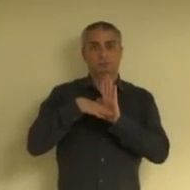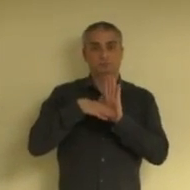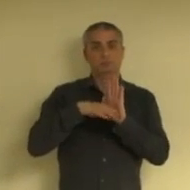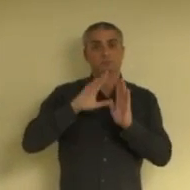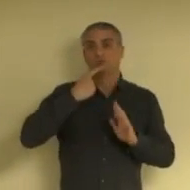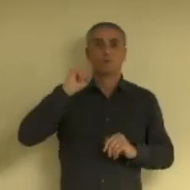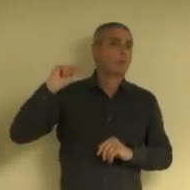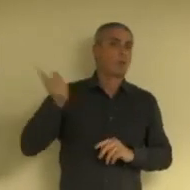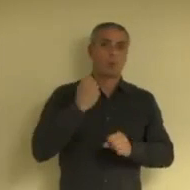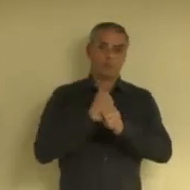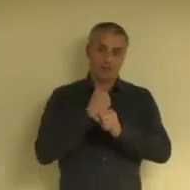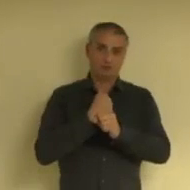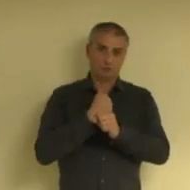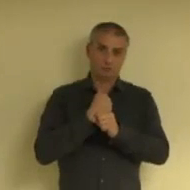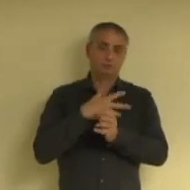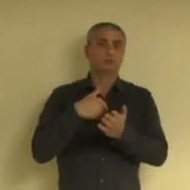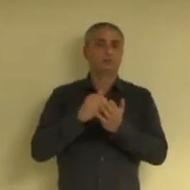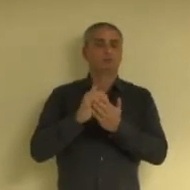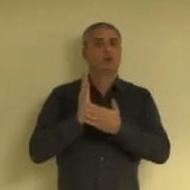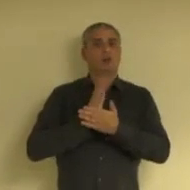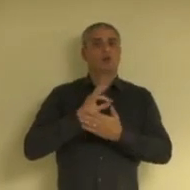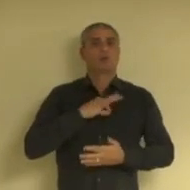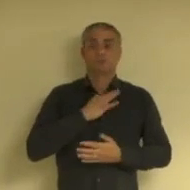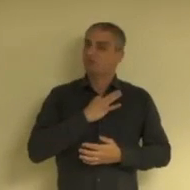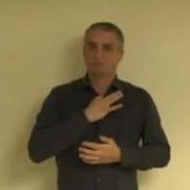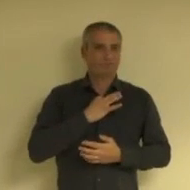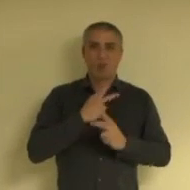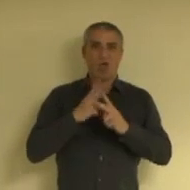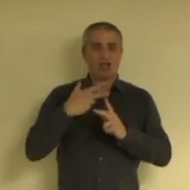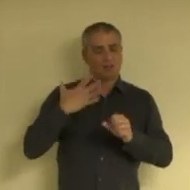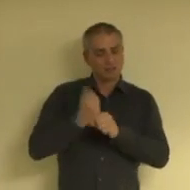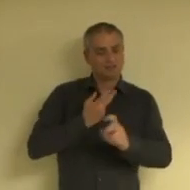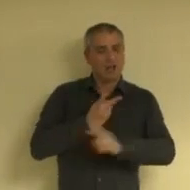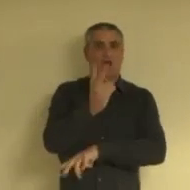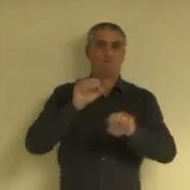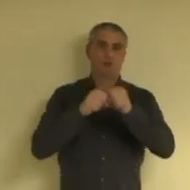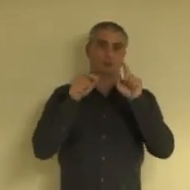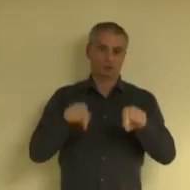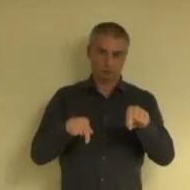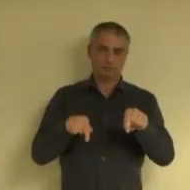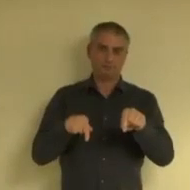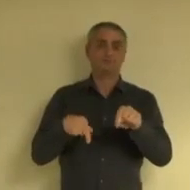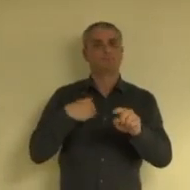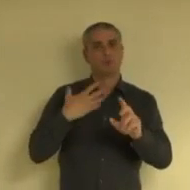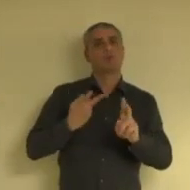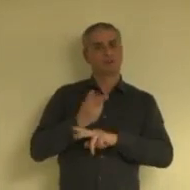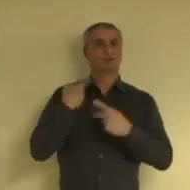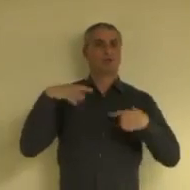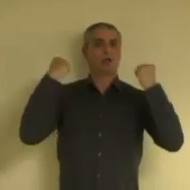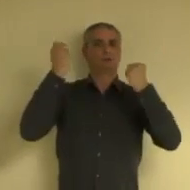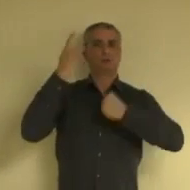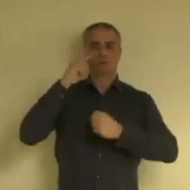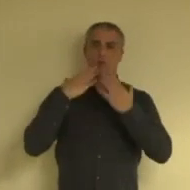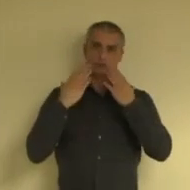לכולנו לעשות, נמשיך להיערך במערכת הבריאות, אנחנו לא רק נצלח את המשבר הזה, אנחנו גם נצא ממנו